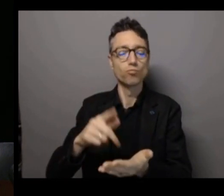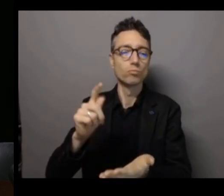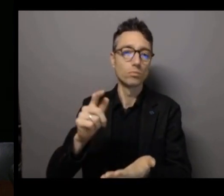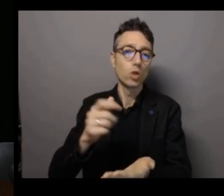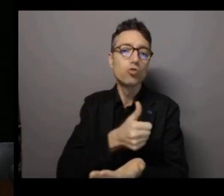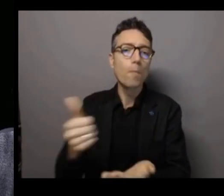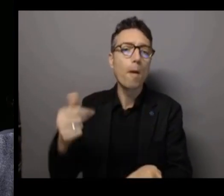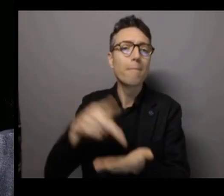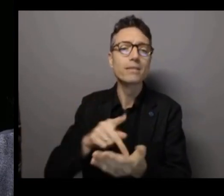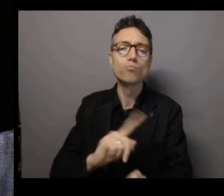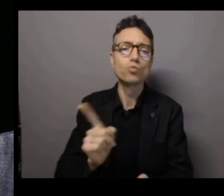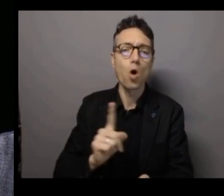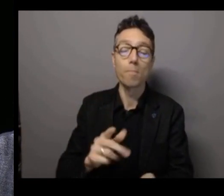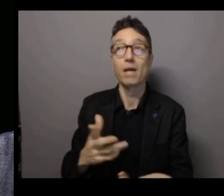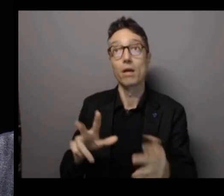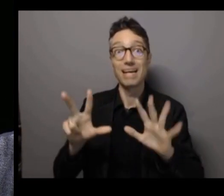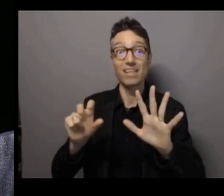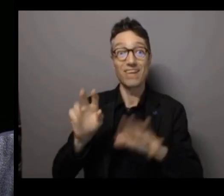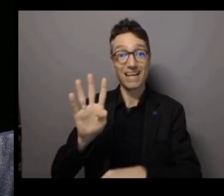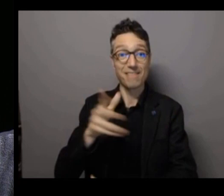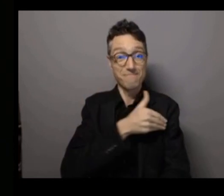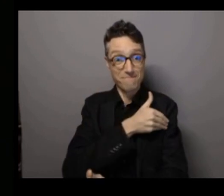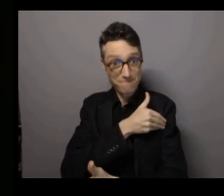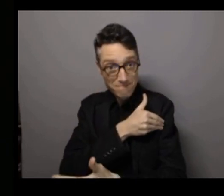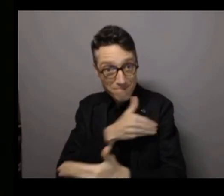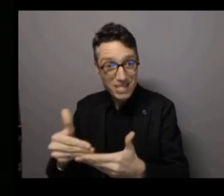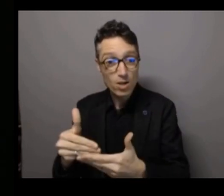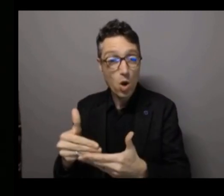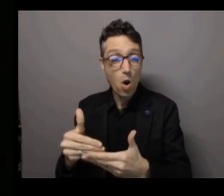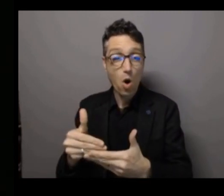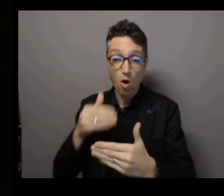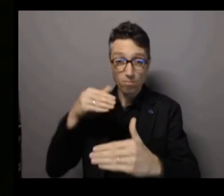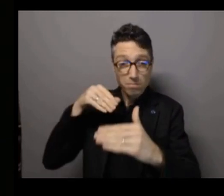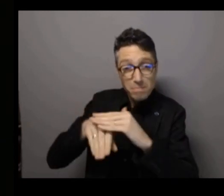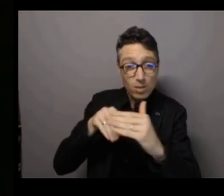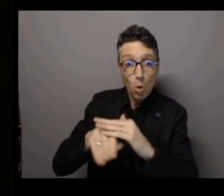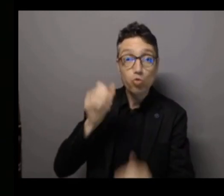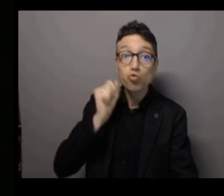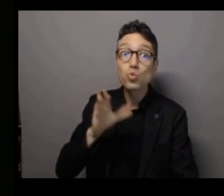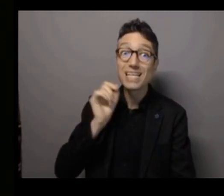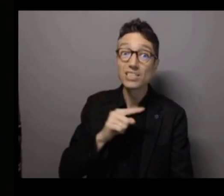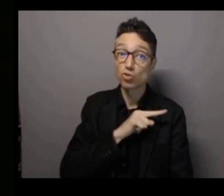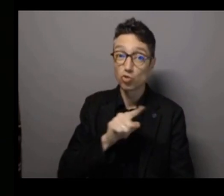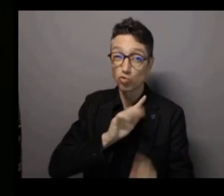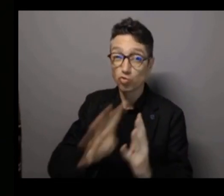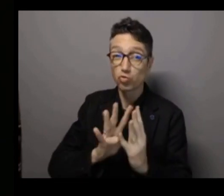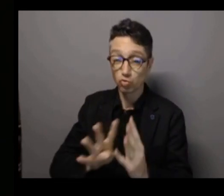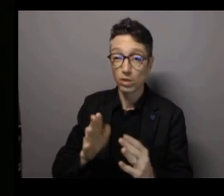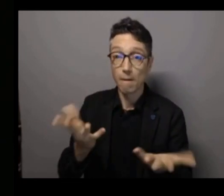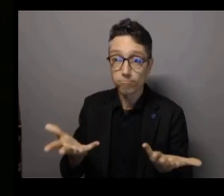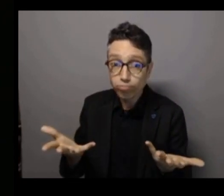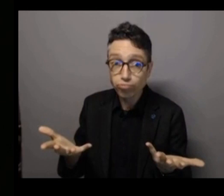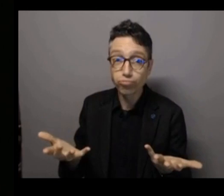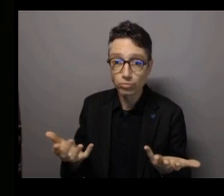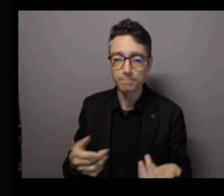d'usagers quotidiens du métro. Alors, mais ce que nous voyons avec Amélie